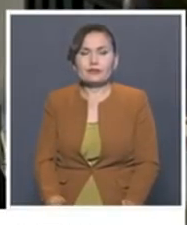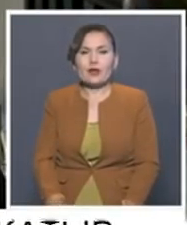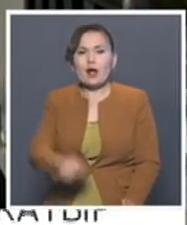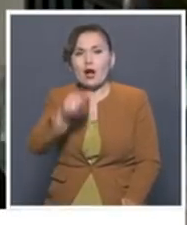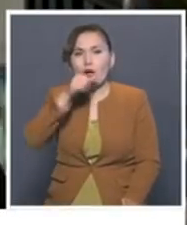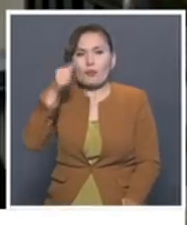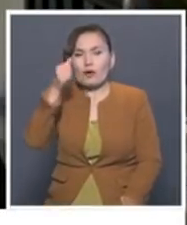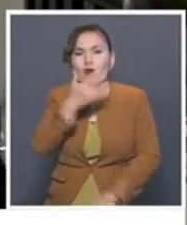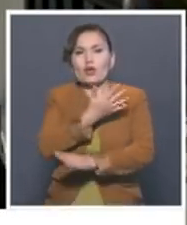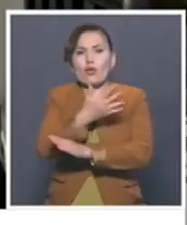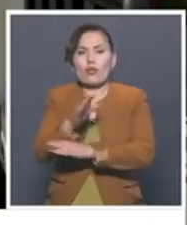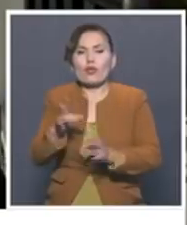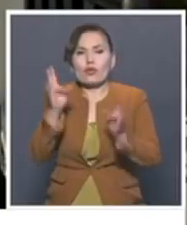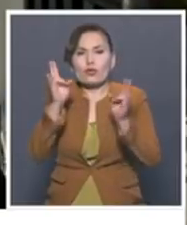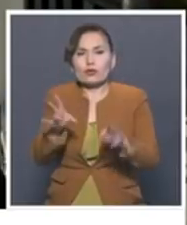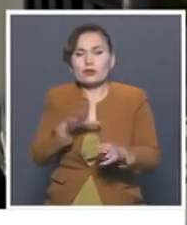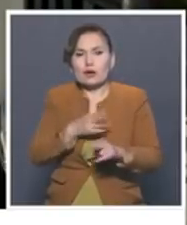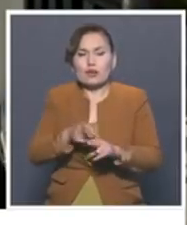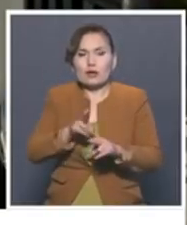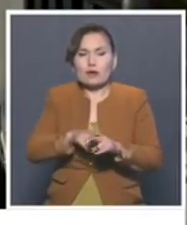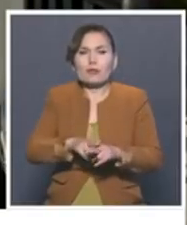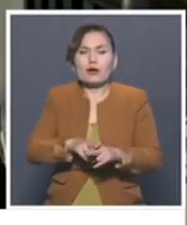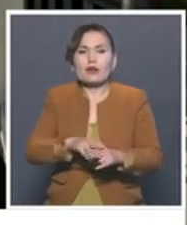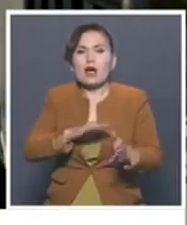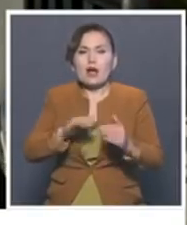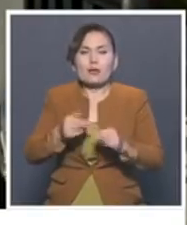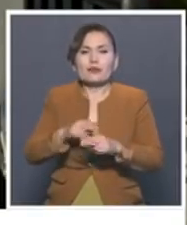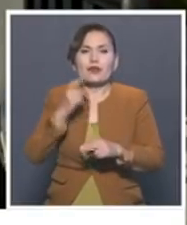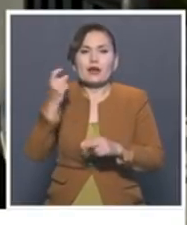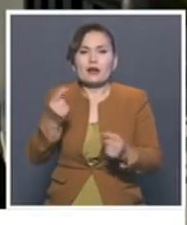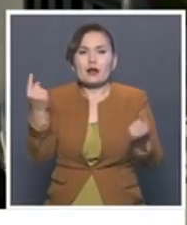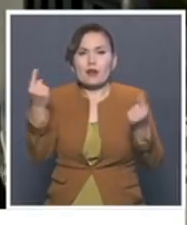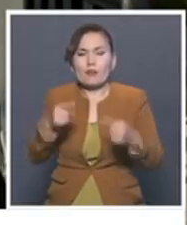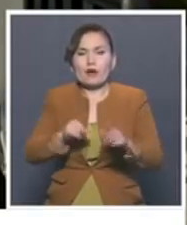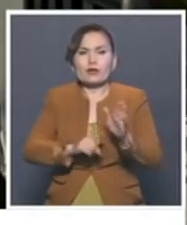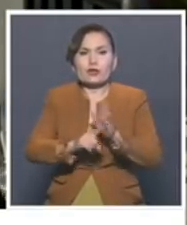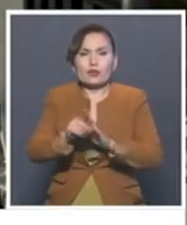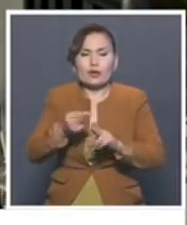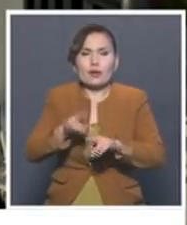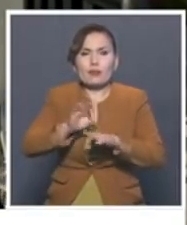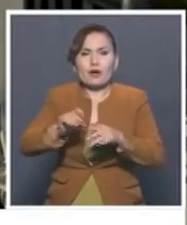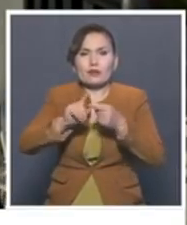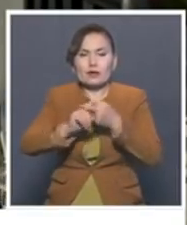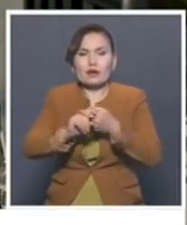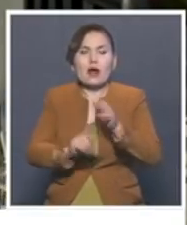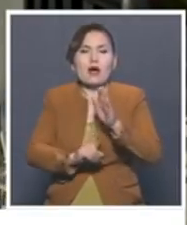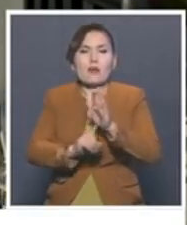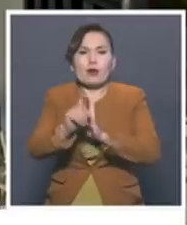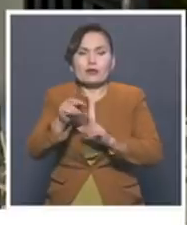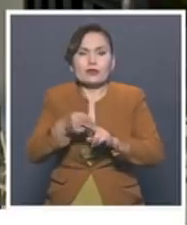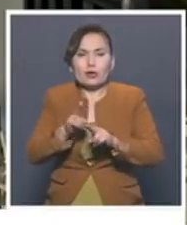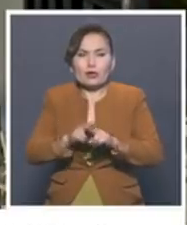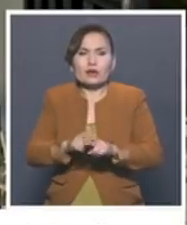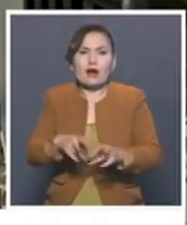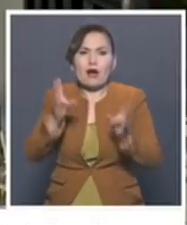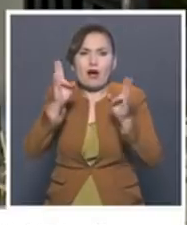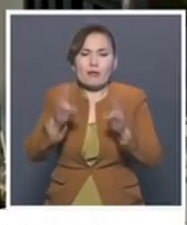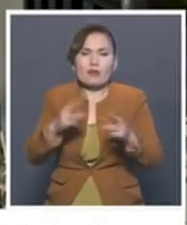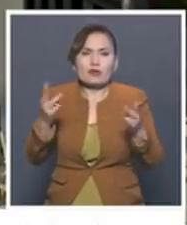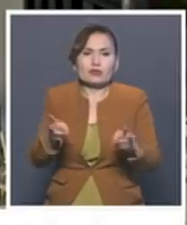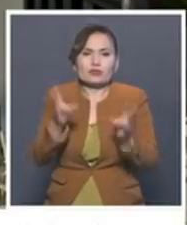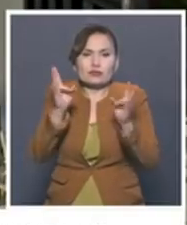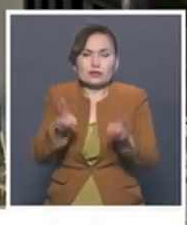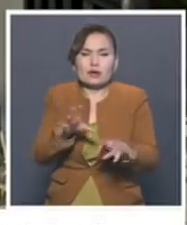Былтыр орман өртеді, 17-ші қазанда революция болды. Одан кейін экономикалық дағдарыс пен COVID-19 пандемиясы жетті. Енді міне апатқа шырап